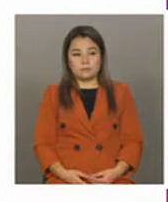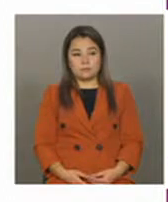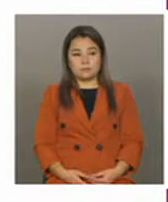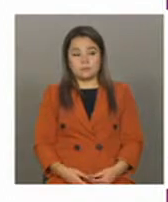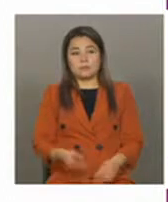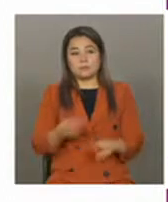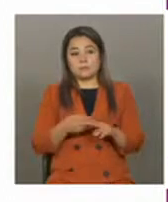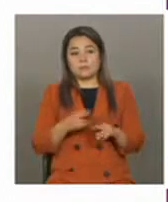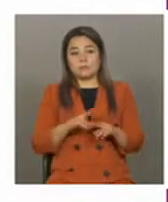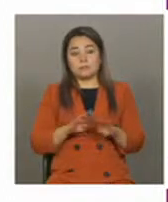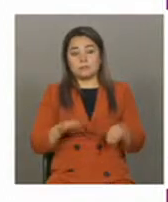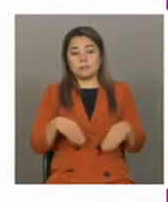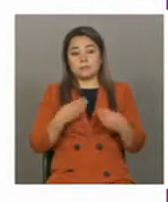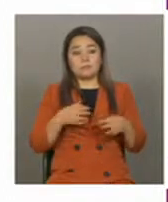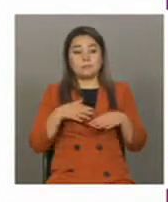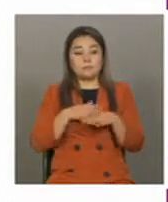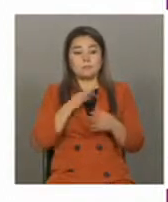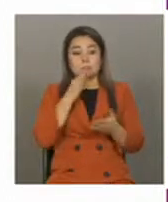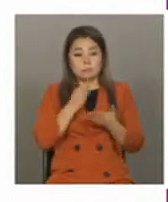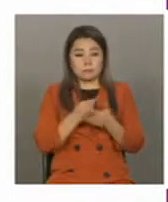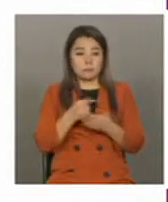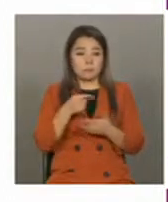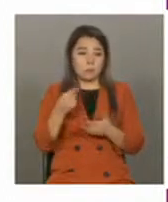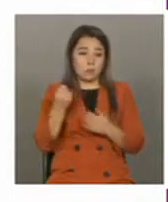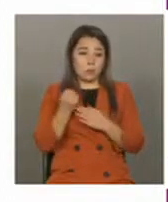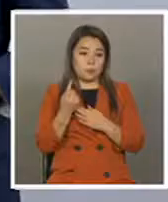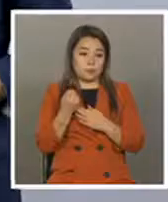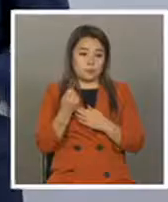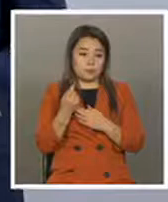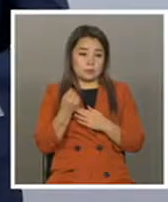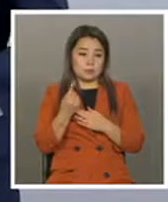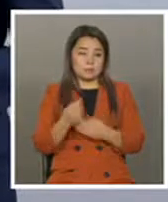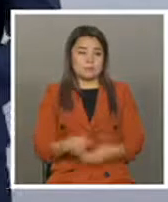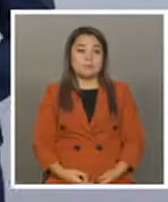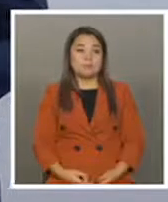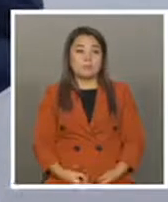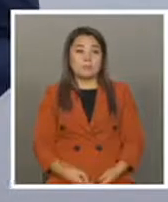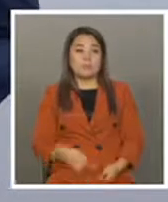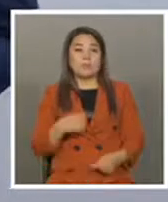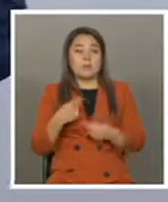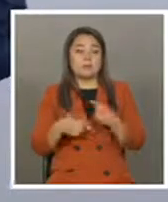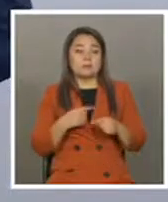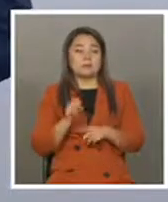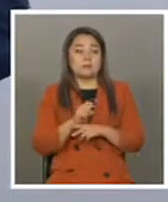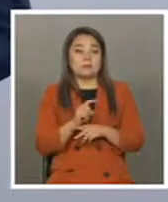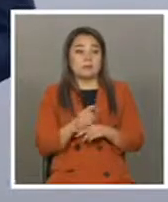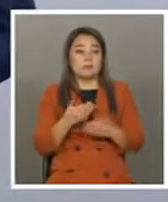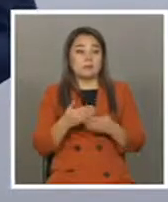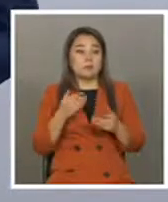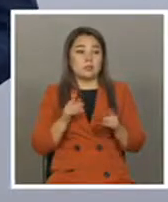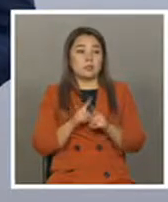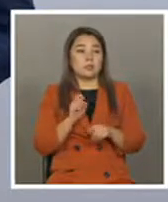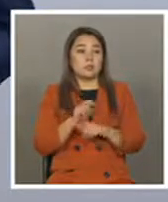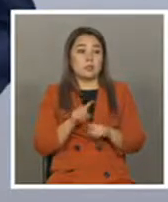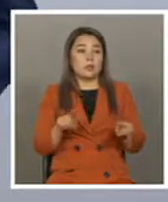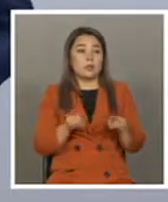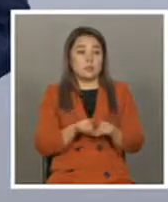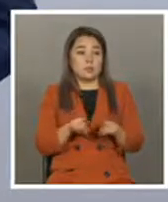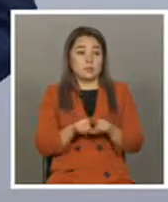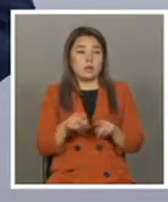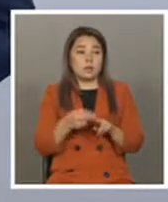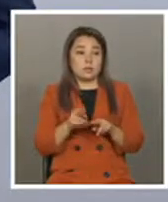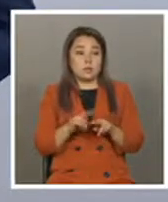Демек, берілген өрнектің мәні минус 11 болады. Келесі тапсырма алдыңғы тапсырмаға ұқсас. Ендеше осы